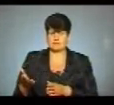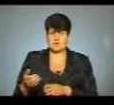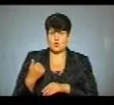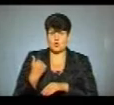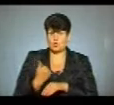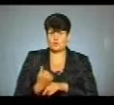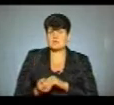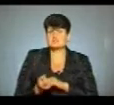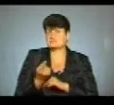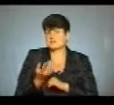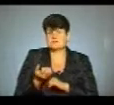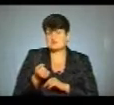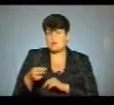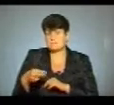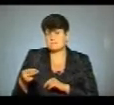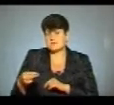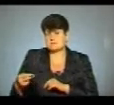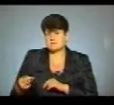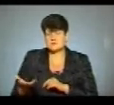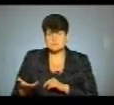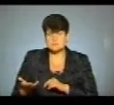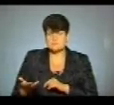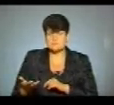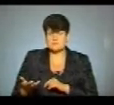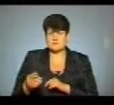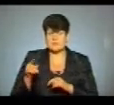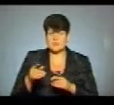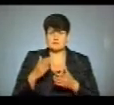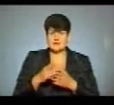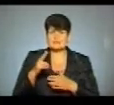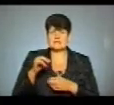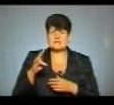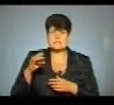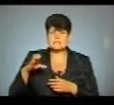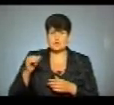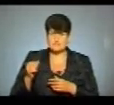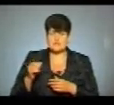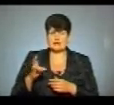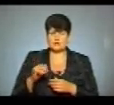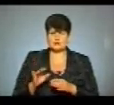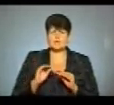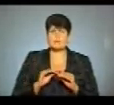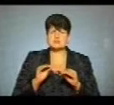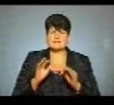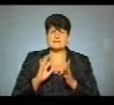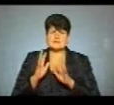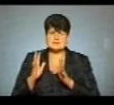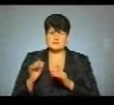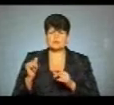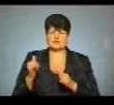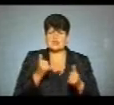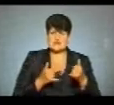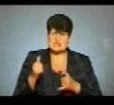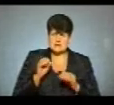голова звідки взяв підписи, чи секретар, там є Дністровський каньйон, зараз як вони там почнуть садити сад, чи що, будуть кропити